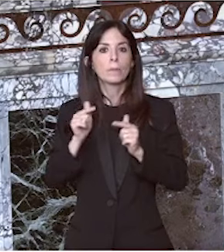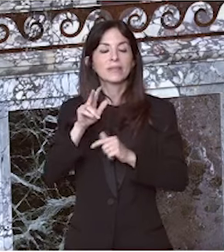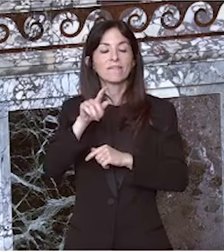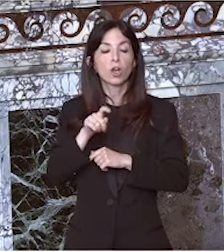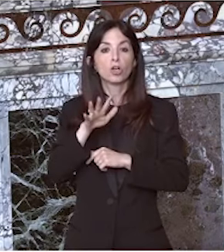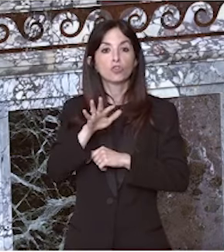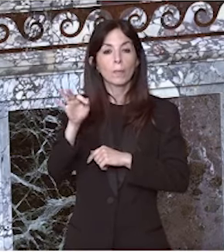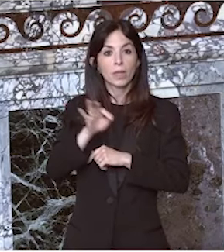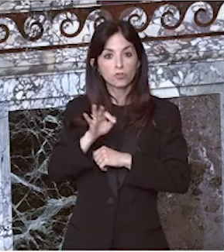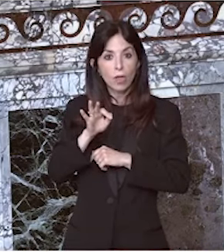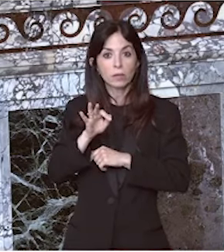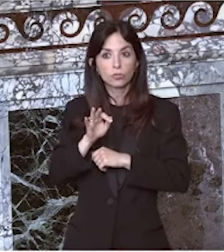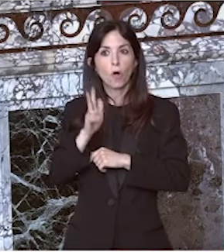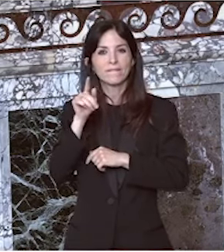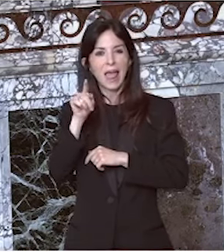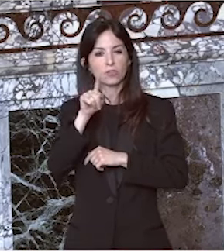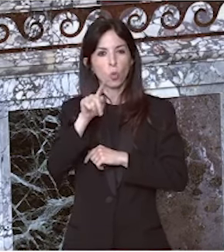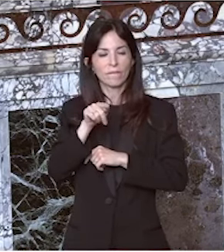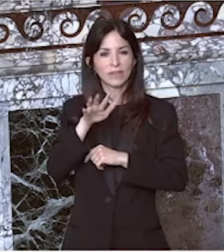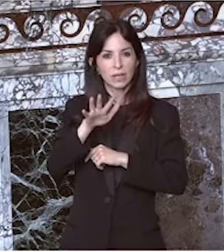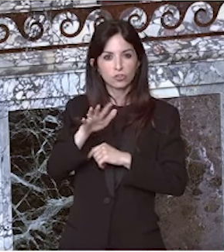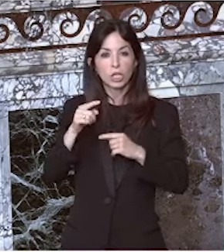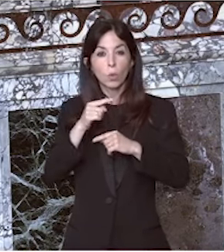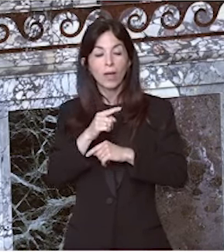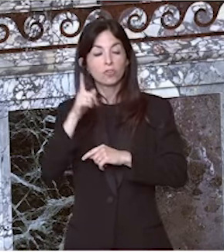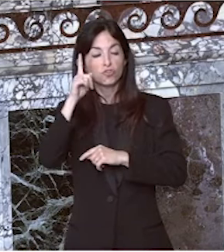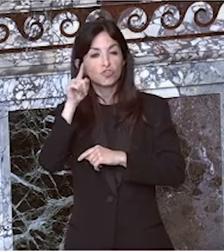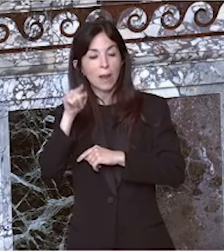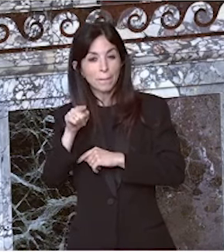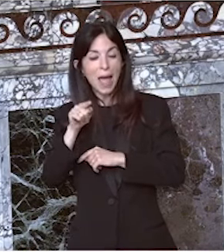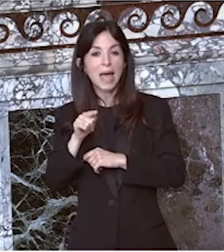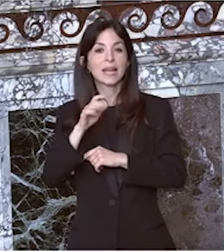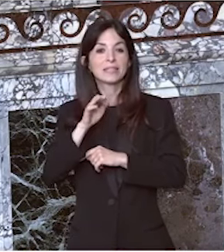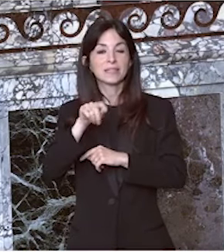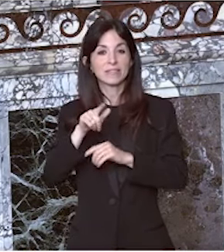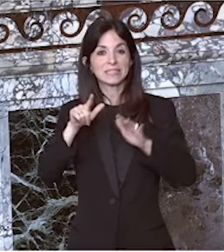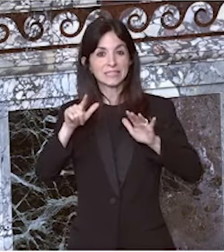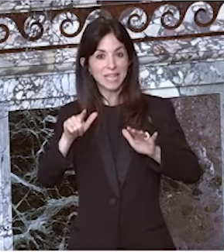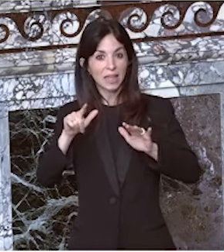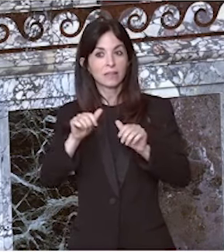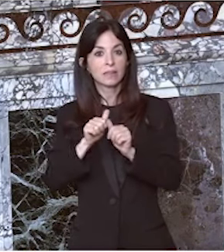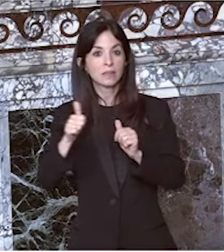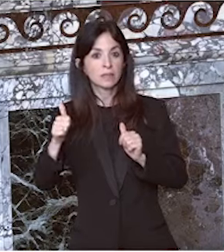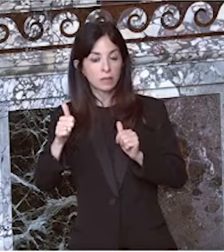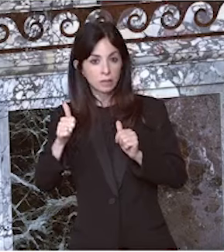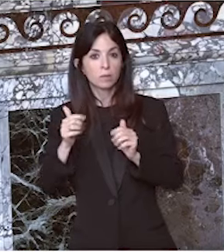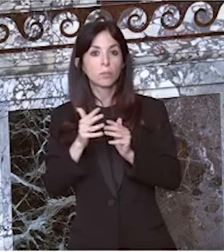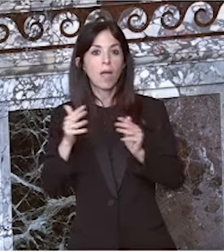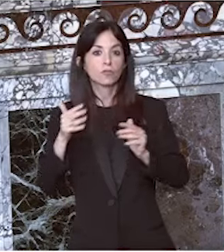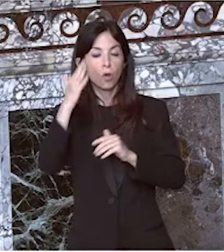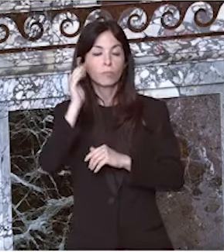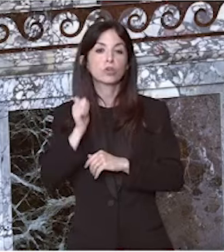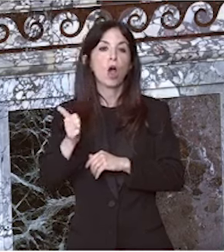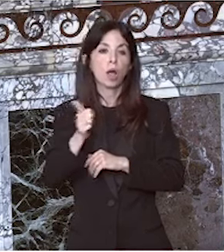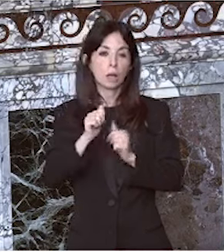3,5% contro l'1,5% della Francia e lo 0,7% della Germania. Lo scarto è maggiore in termini pro